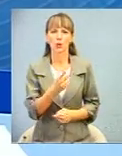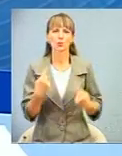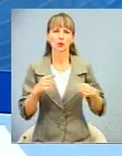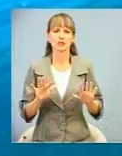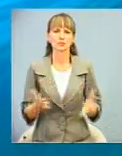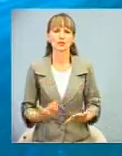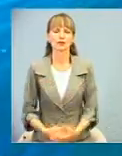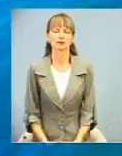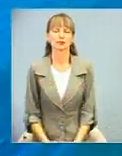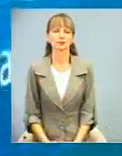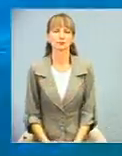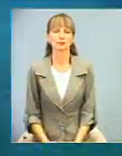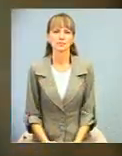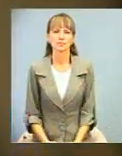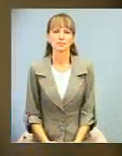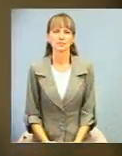інших подій.